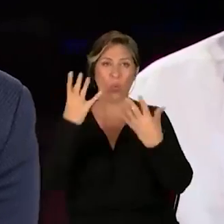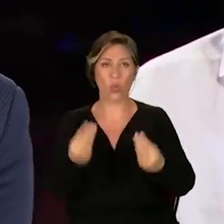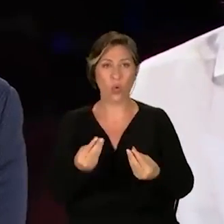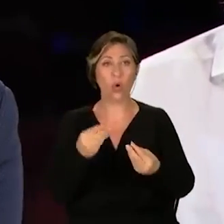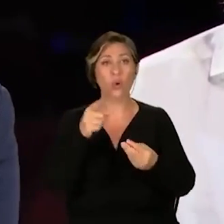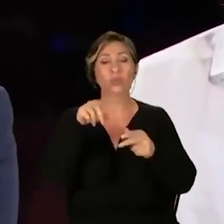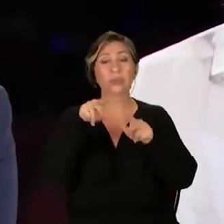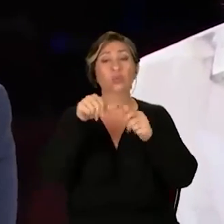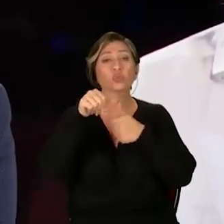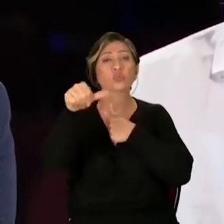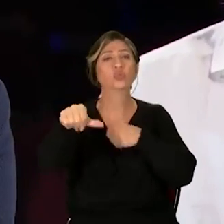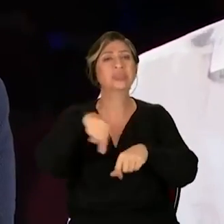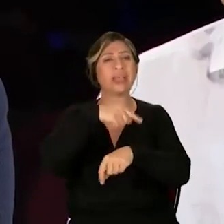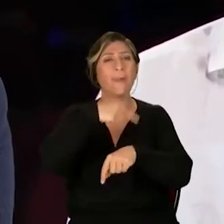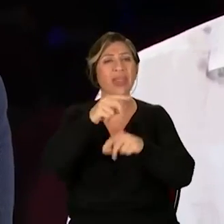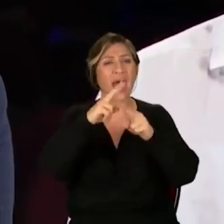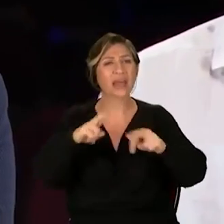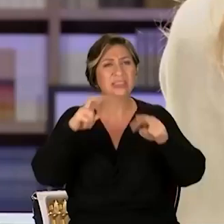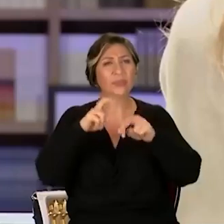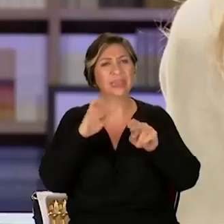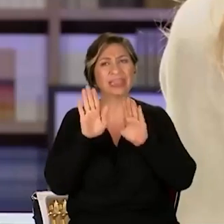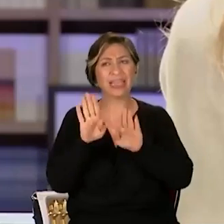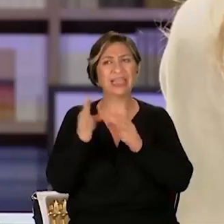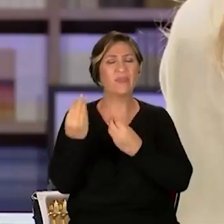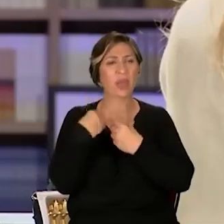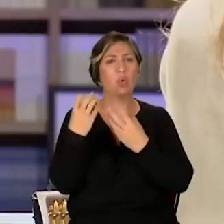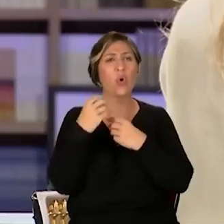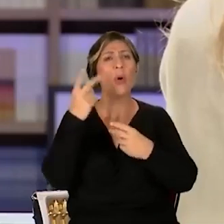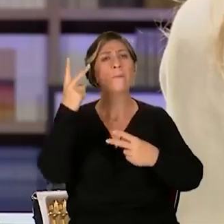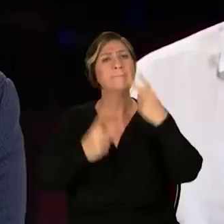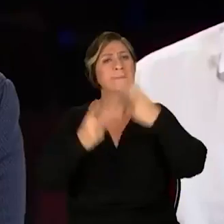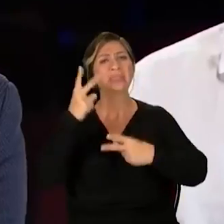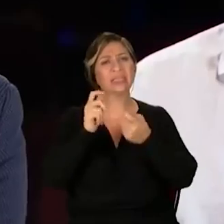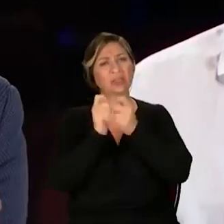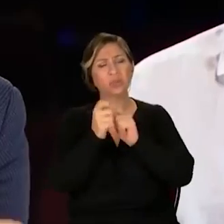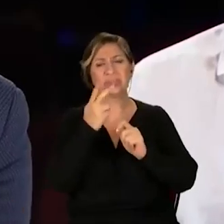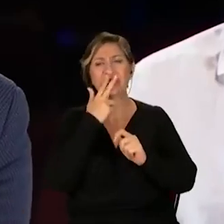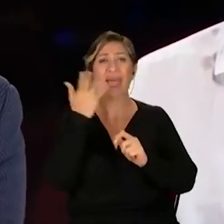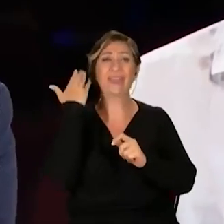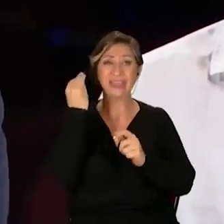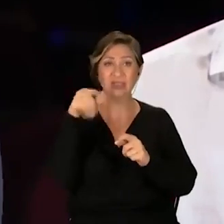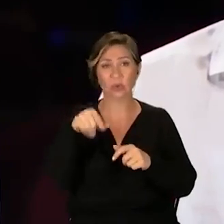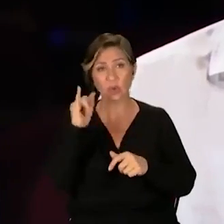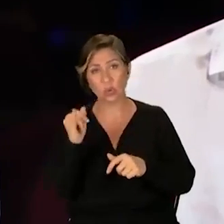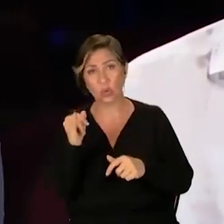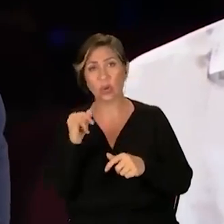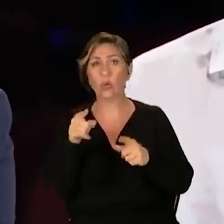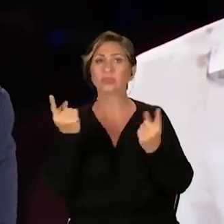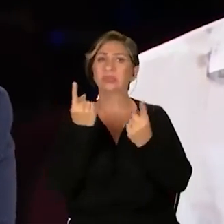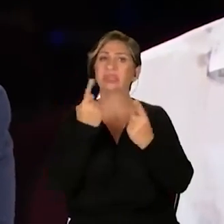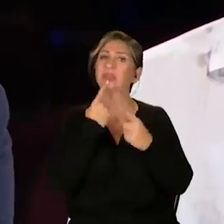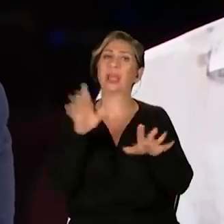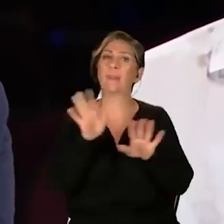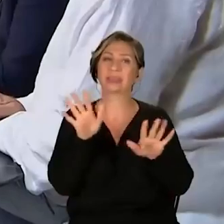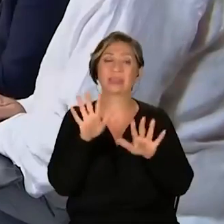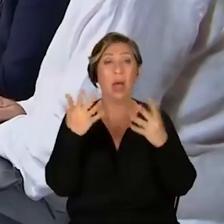tip uzun vadeli araştırmaların böyle katkıları var, biz biliyoruz. Dönem dönem böyle şeyler değişiyor. Yani sigara eskiden iyiydi, şimdi kötüydü. Tabii böyle bir şey